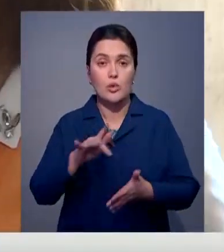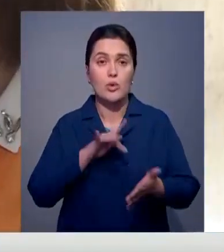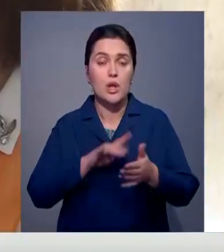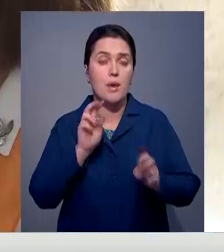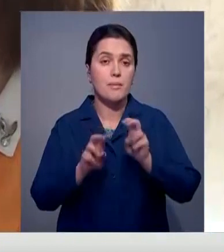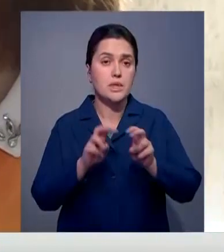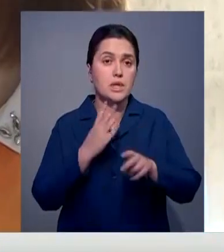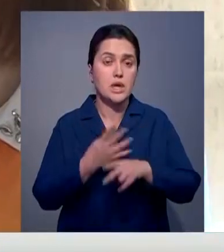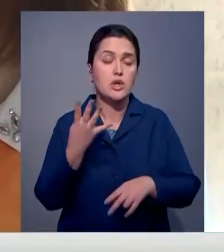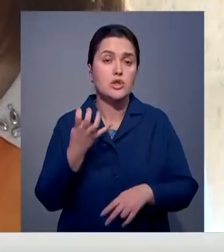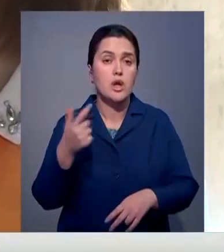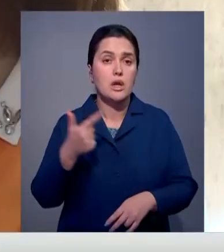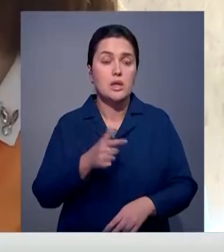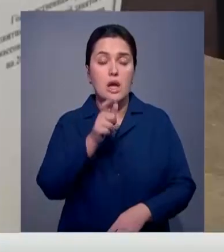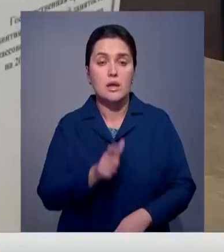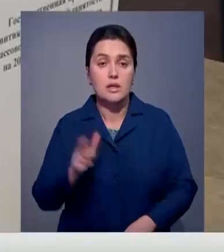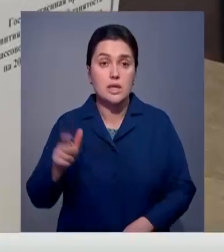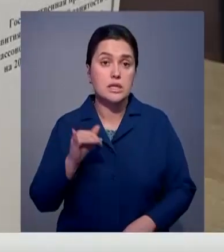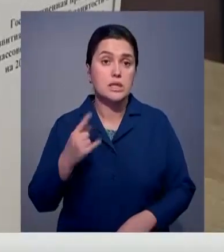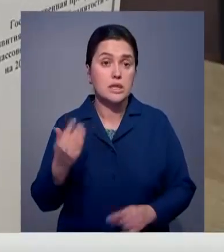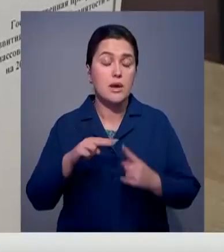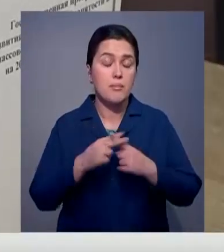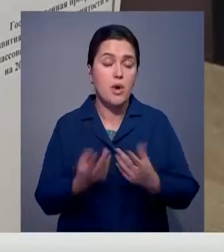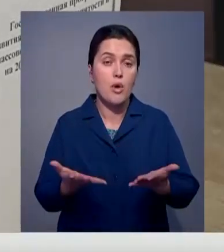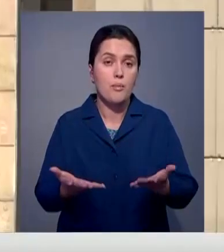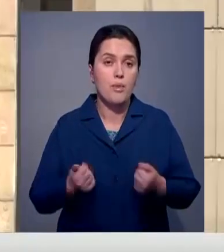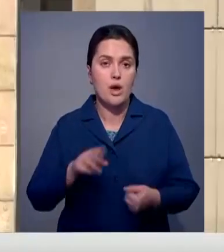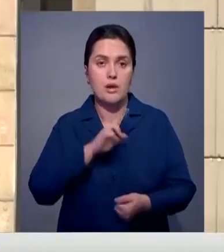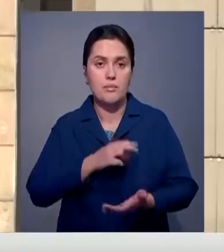мероприятие порядка 400 горожан. Из них почти половина получили